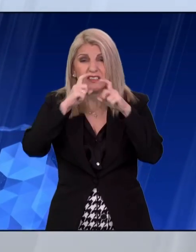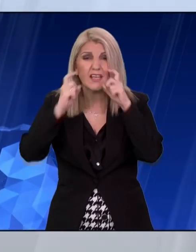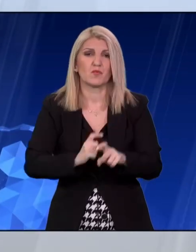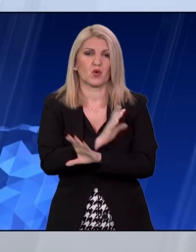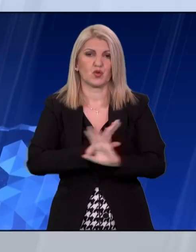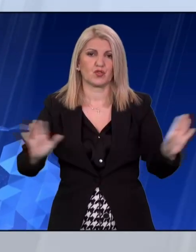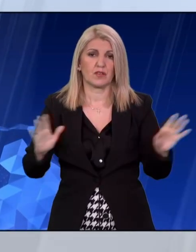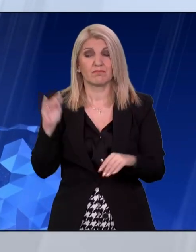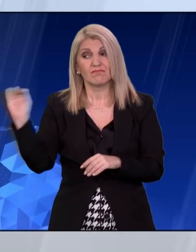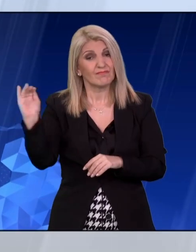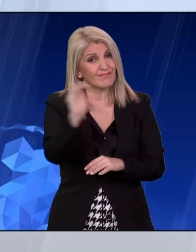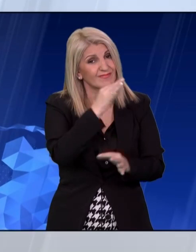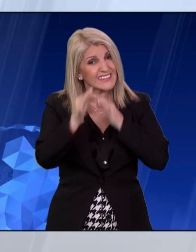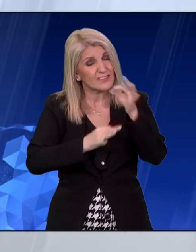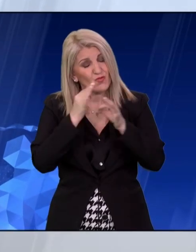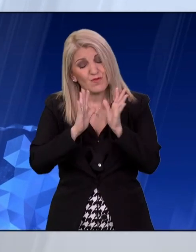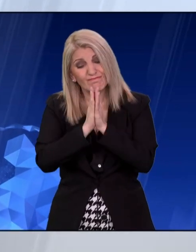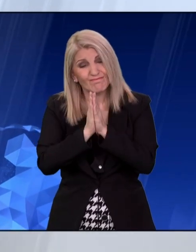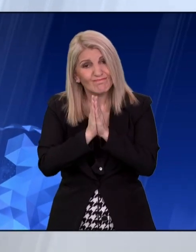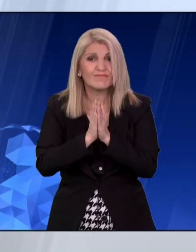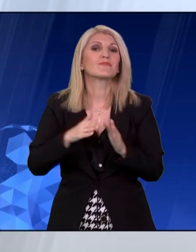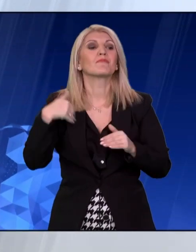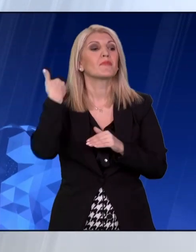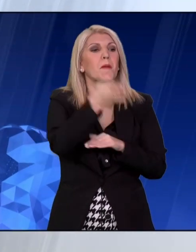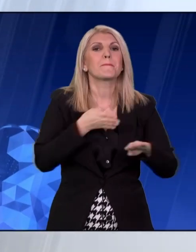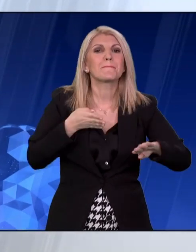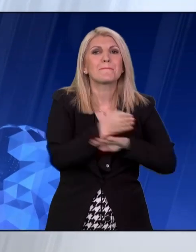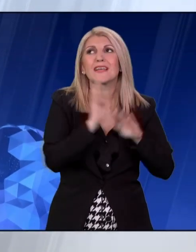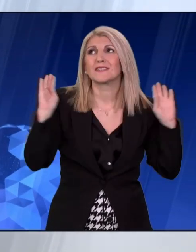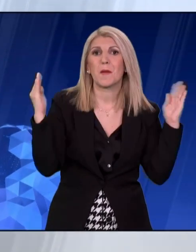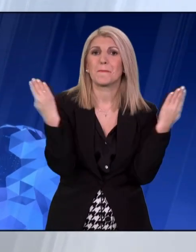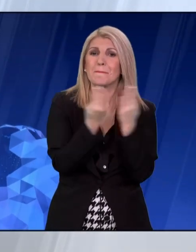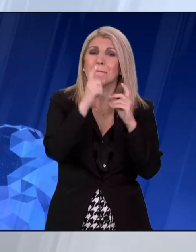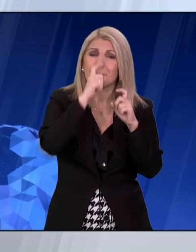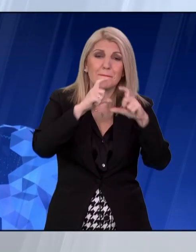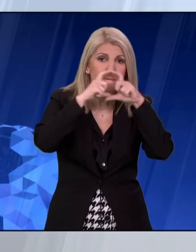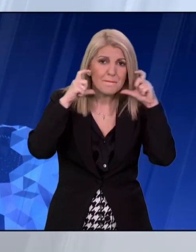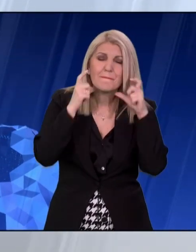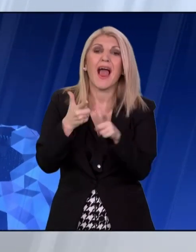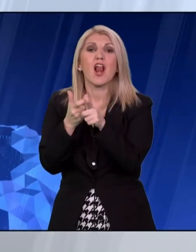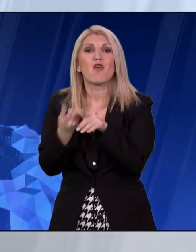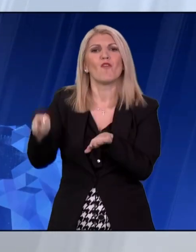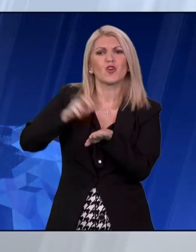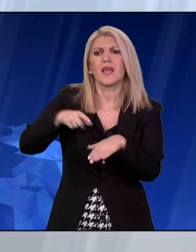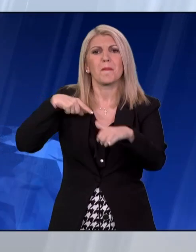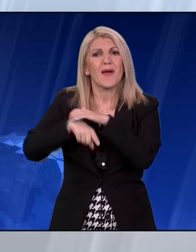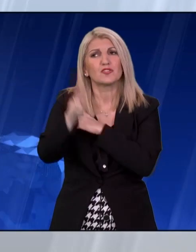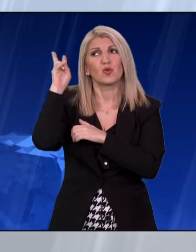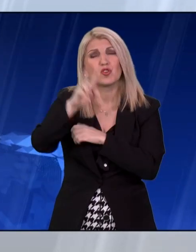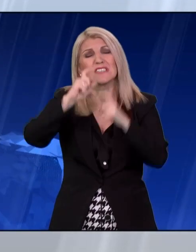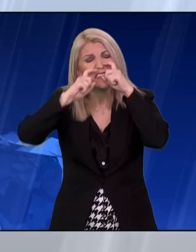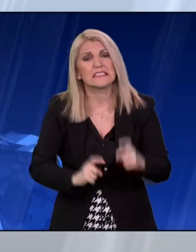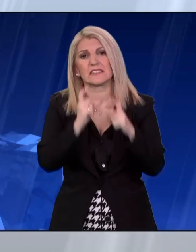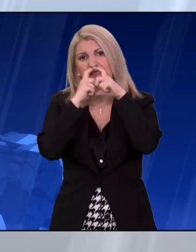συμβουλεύουν τους πολίτες να φορούν μάσκες σε κλειστούς χώρους και μέσα μαζικής μεταφοράς self test πριν την επίσκεψη στις ηλικιωμένους και στις ευπαθείς